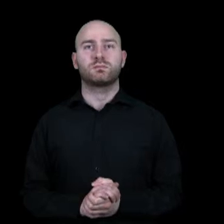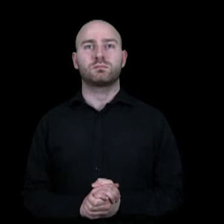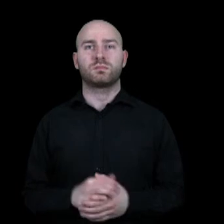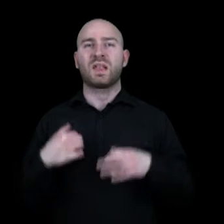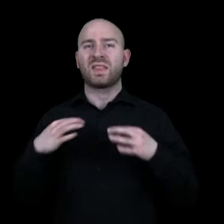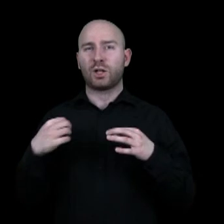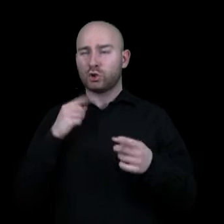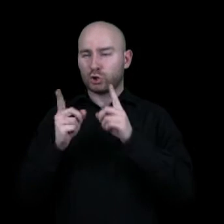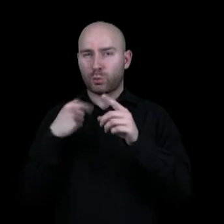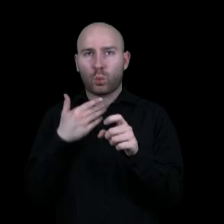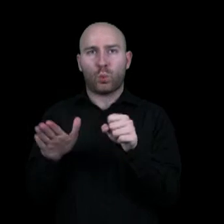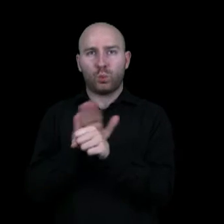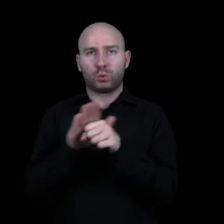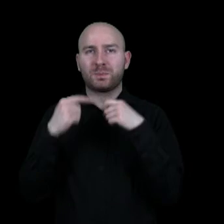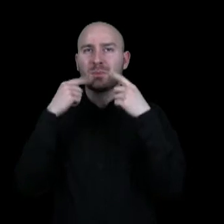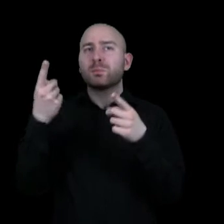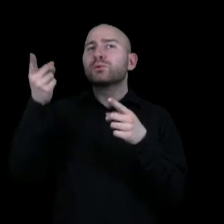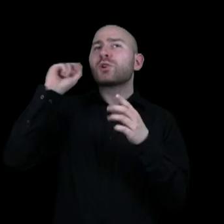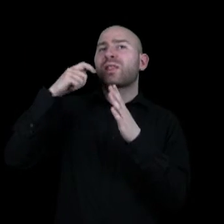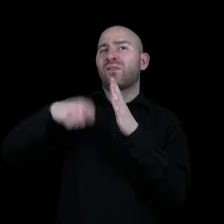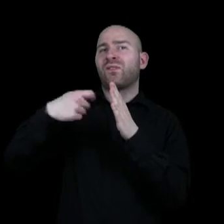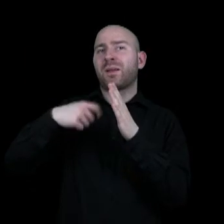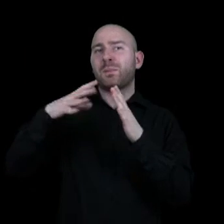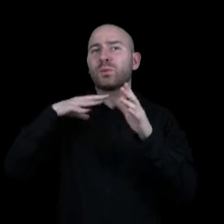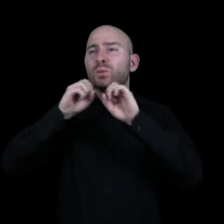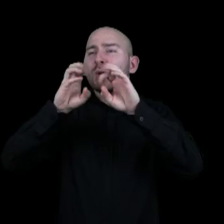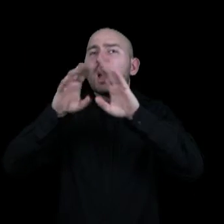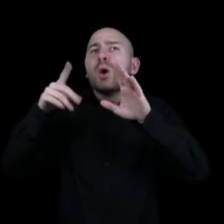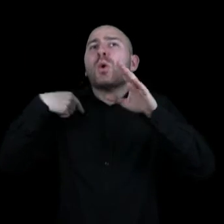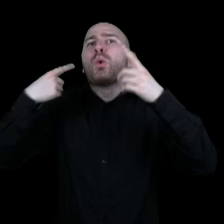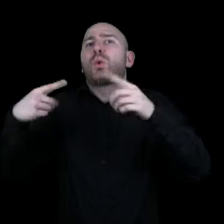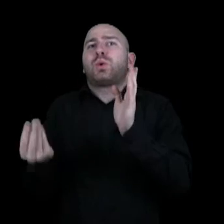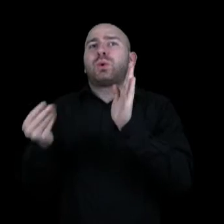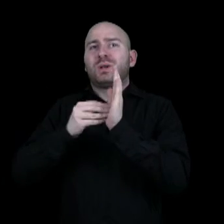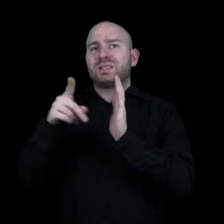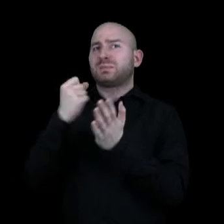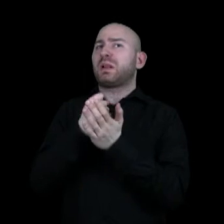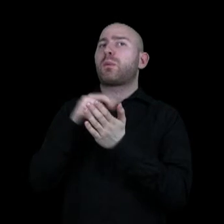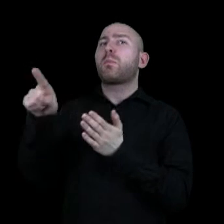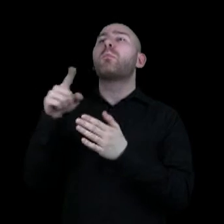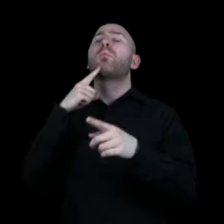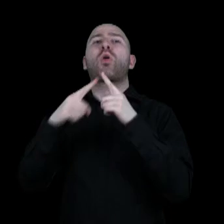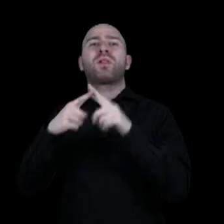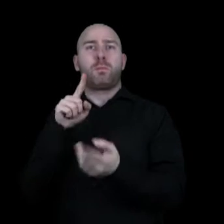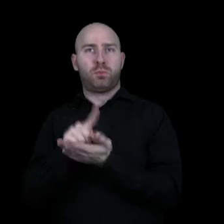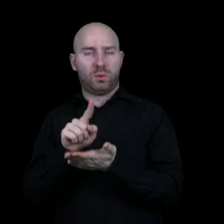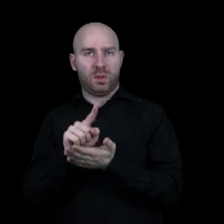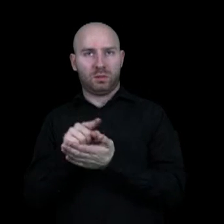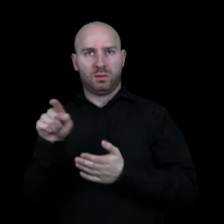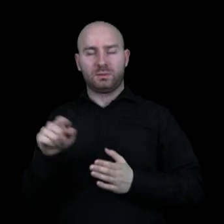Szybko uzupełnię poprzedni film, bo nie przedstawiłem w nim wszystkich narzędzi polityki fiskalnej, które ma do dyspozycji rząd.